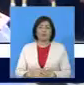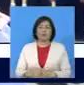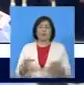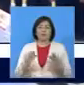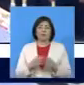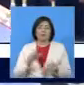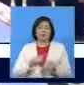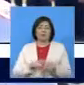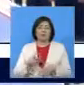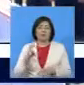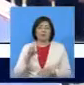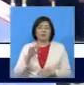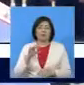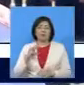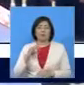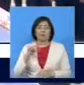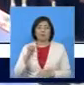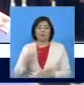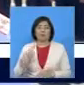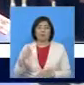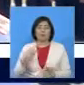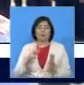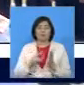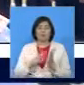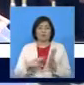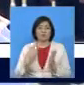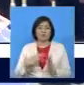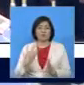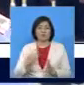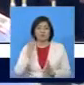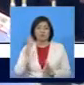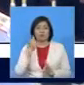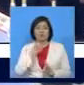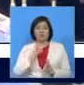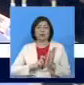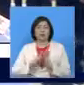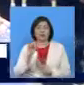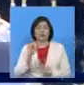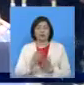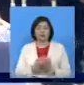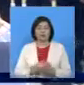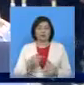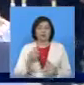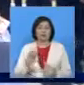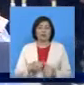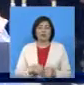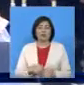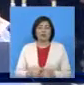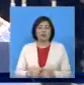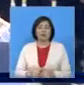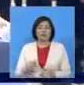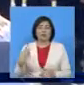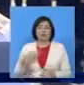Департамент полиции Хромтауского района был основан в 1938 году. Тогда это был Новороссийский район. Назывался департаментом внутренних дел.